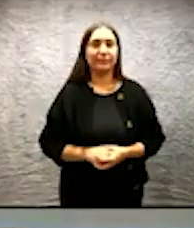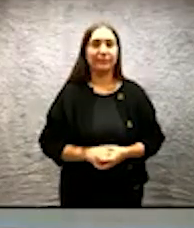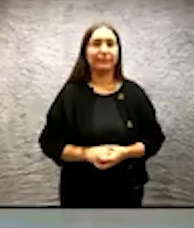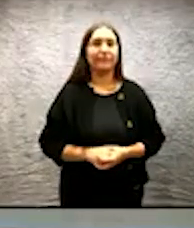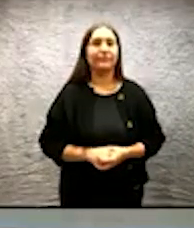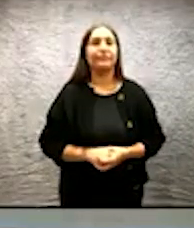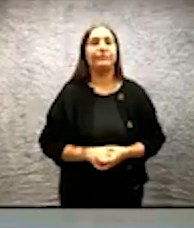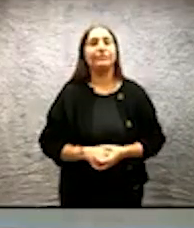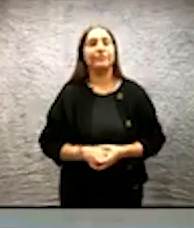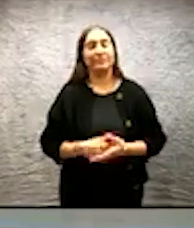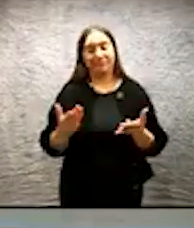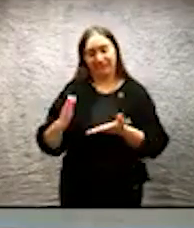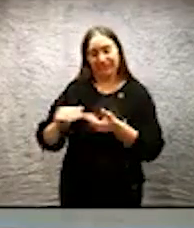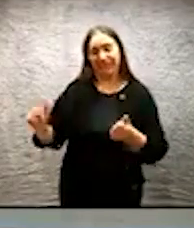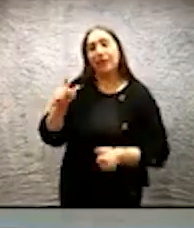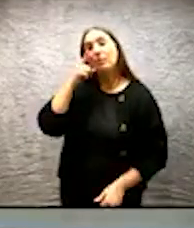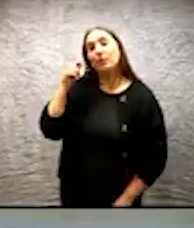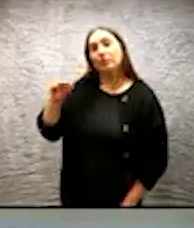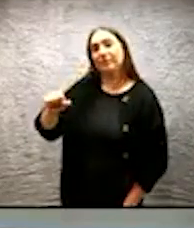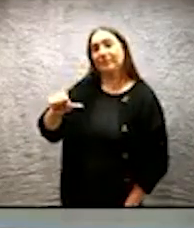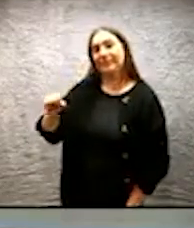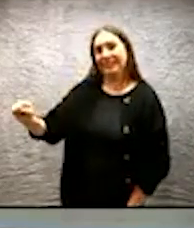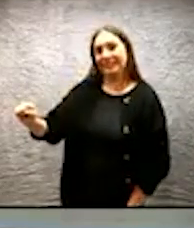Monsieur Sasse, je vous rends la parole.